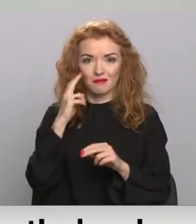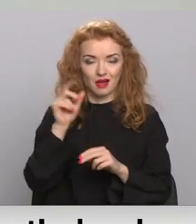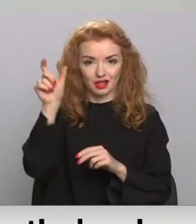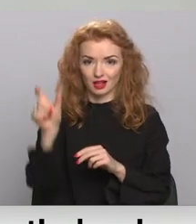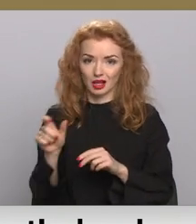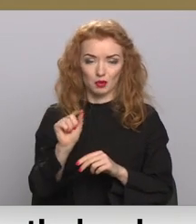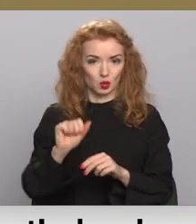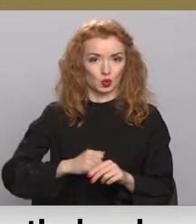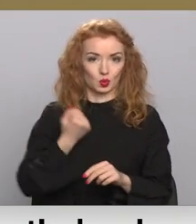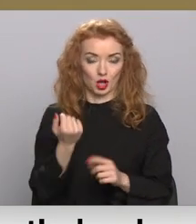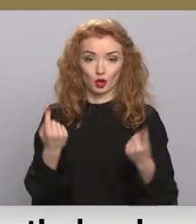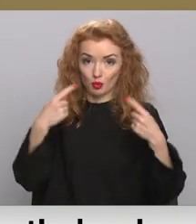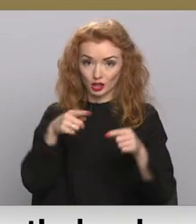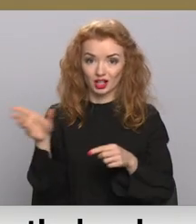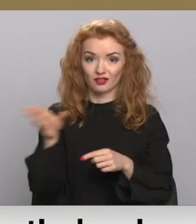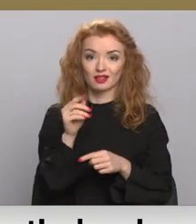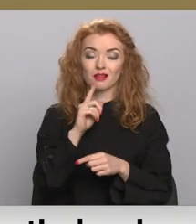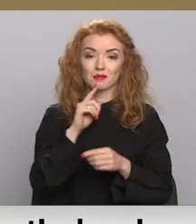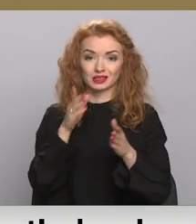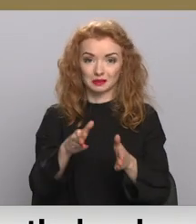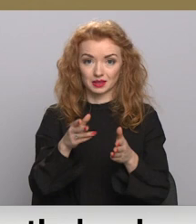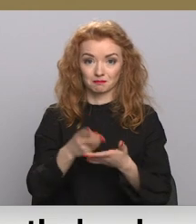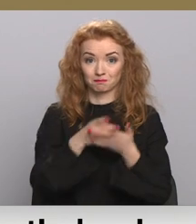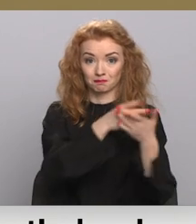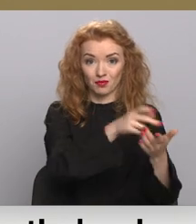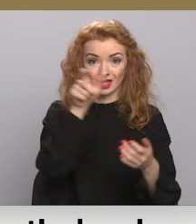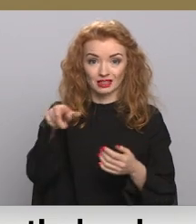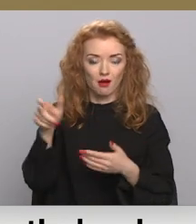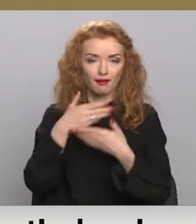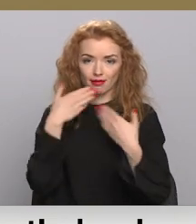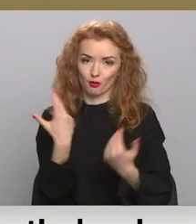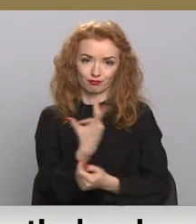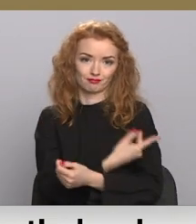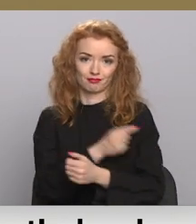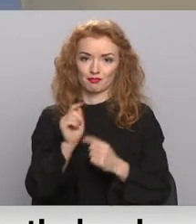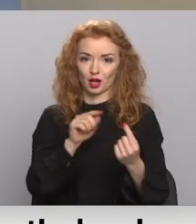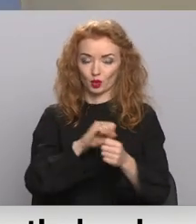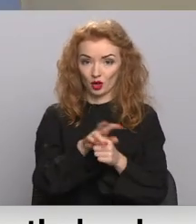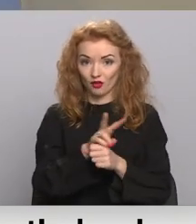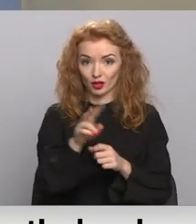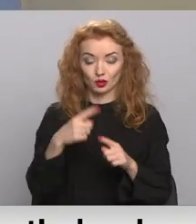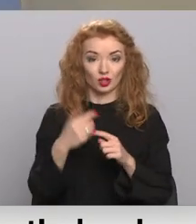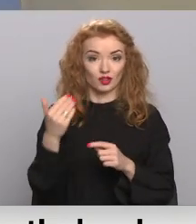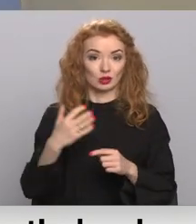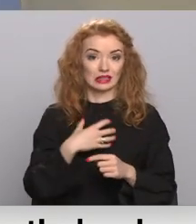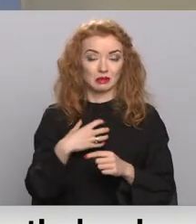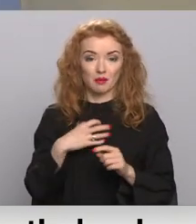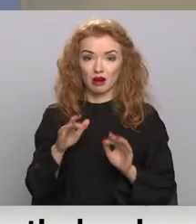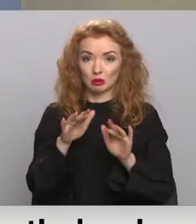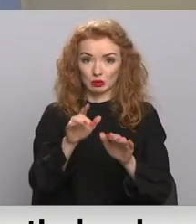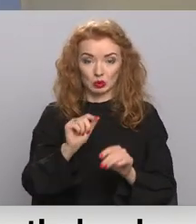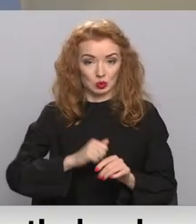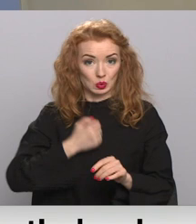COVID-19 pacientiem. Šobrīd, principā, visi Liepājas slimnīcā stacionētie cilvēki nav vakcinējušies pret koronavīrus, un tā kā viņa slimības gaita ļoti